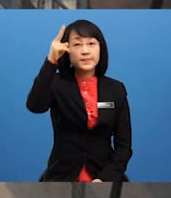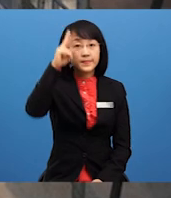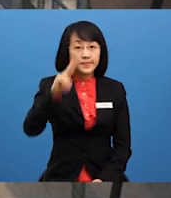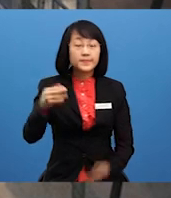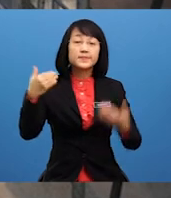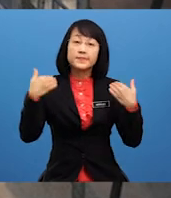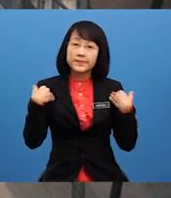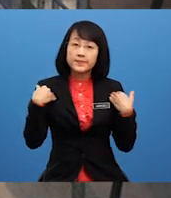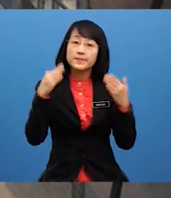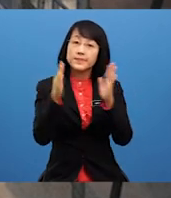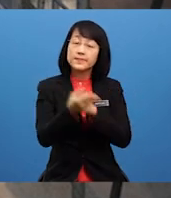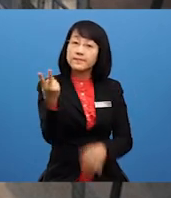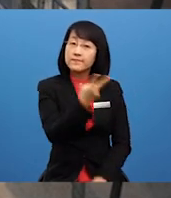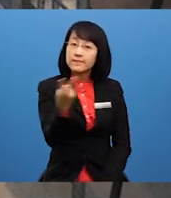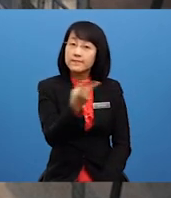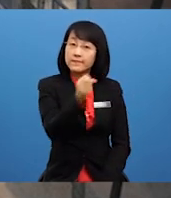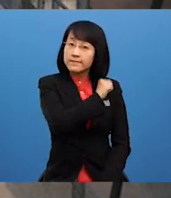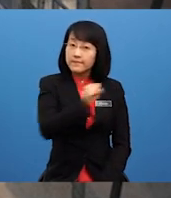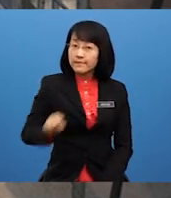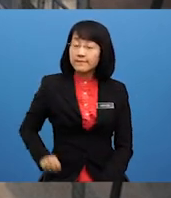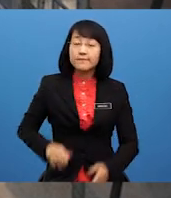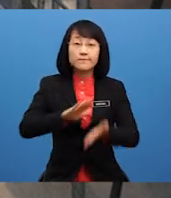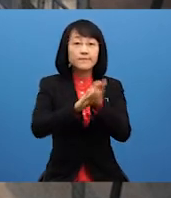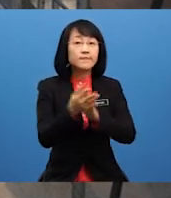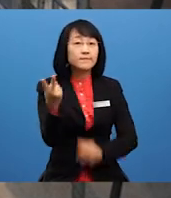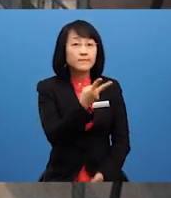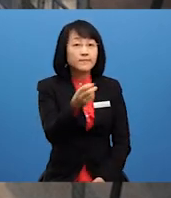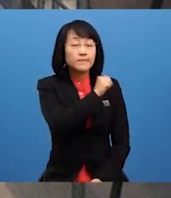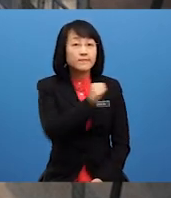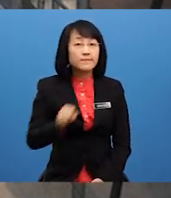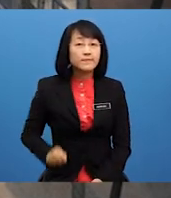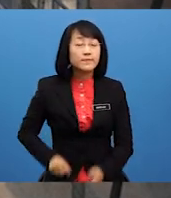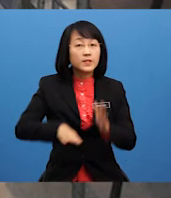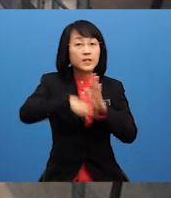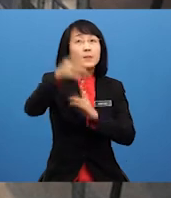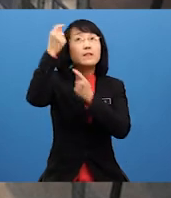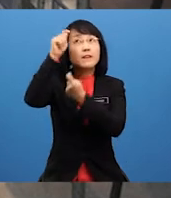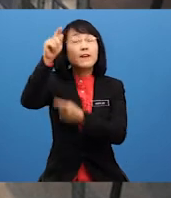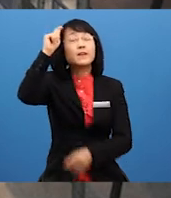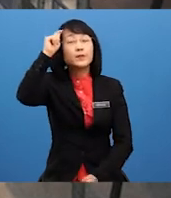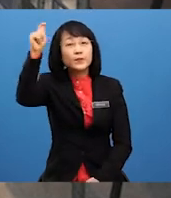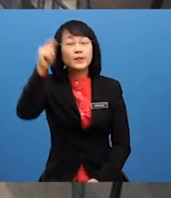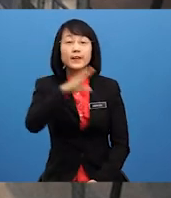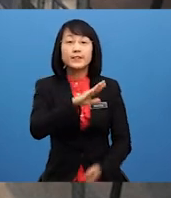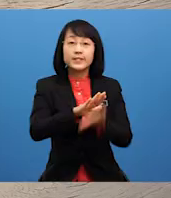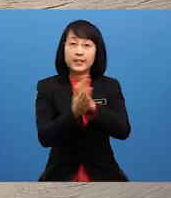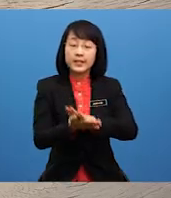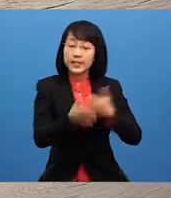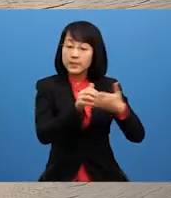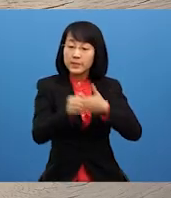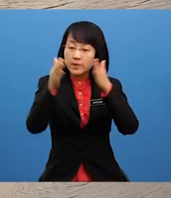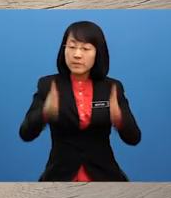dimiliki oleh baginda berdua menjadikan baginda berdua lebih bertakwa dan menjadi pemimpin yang disegani.